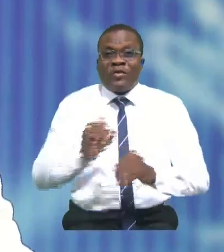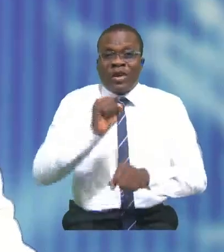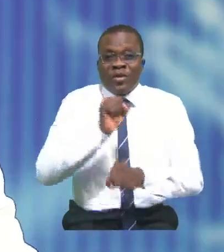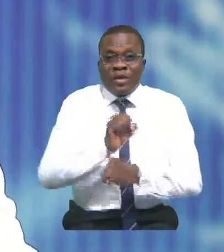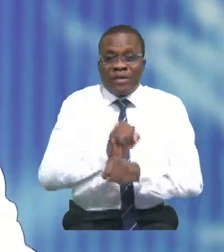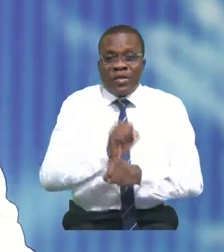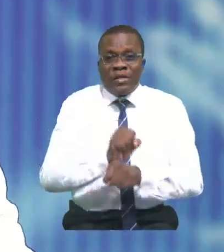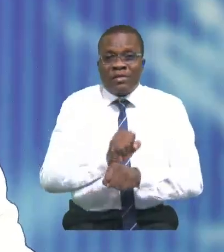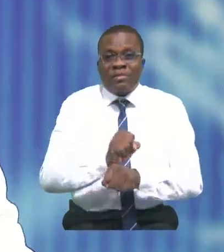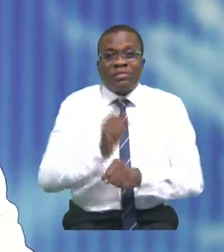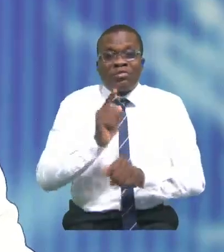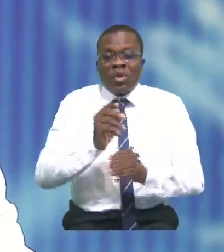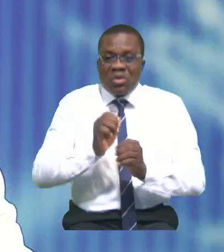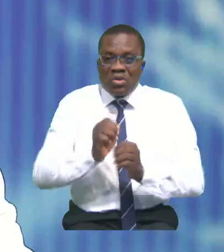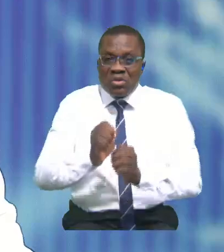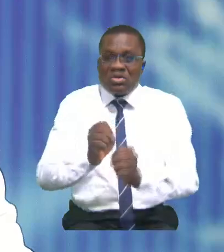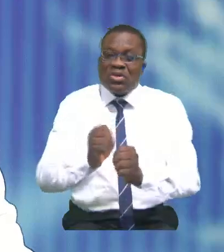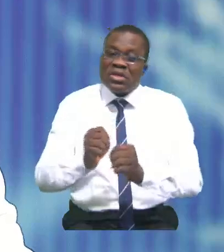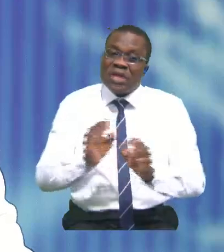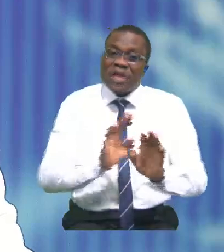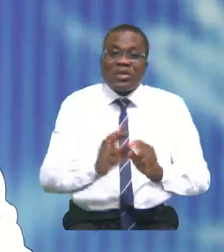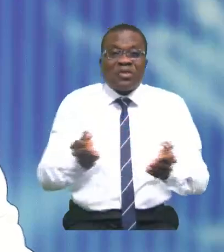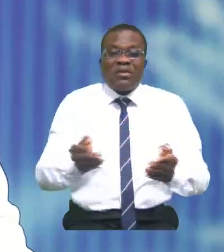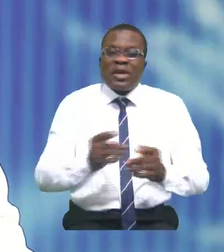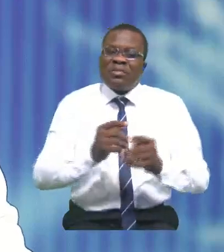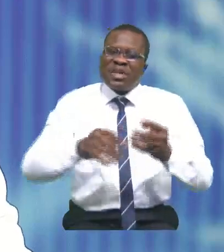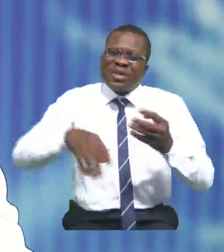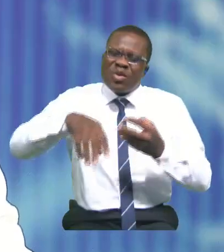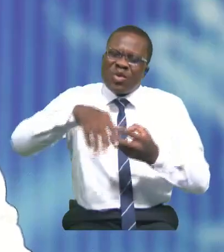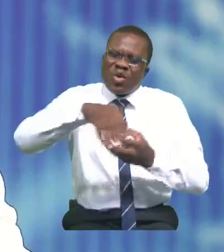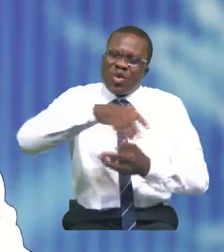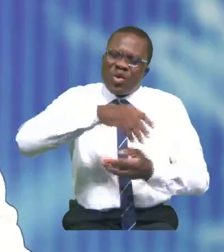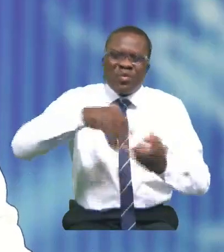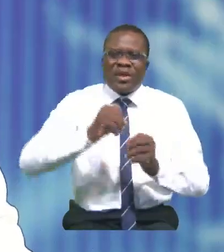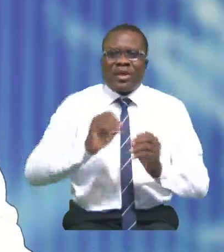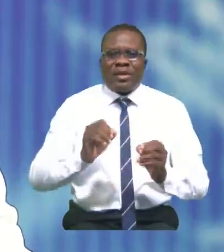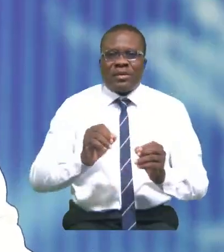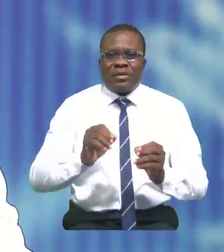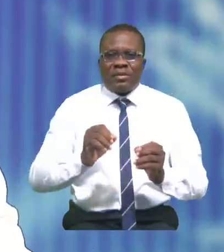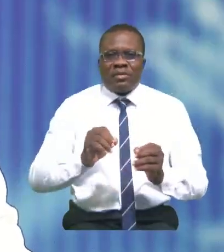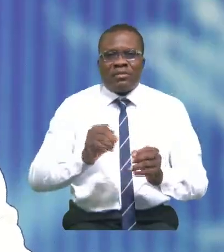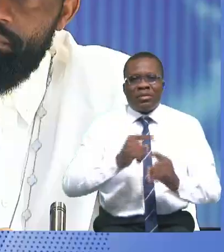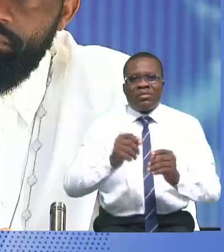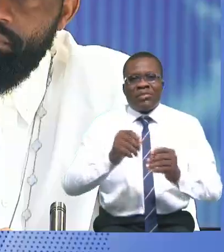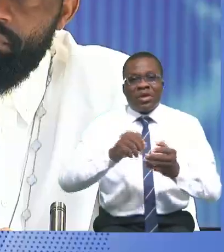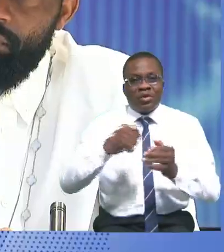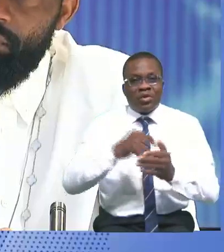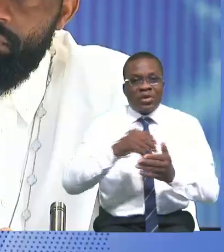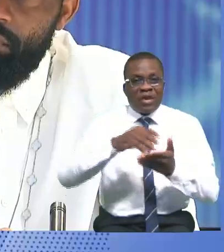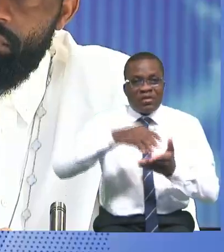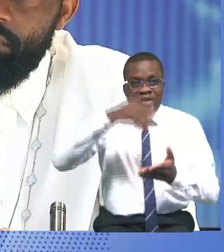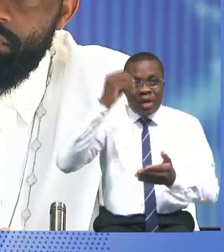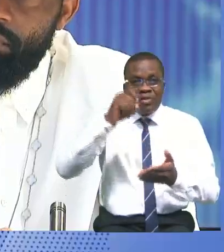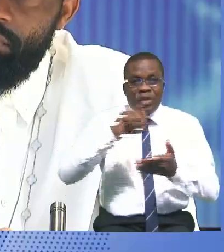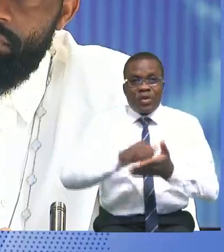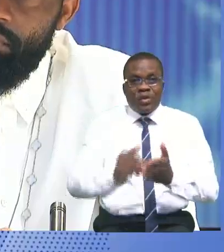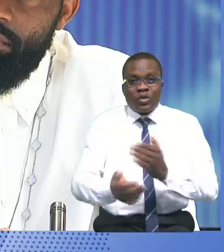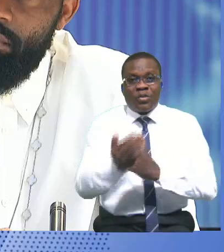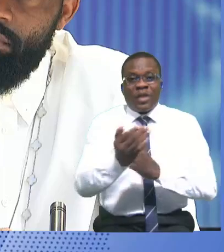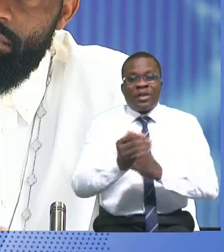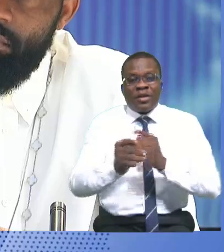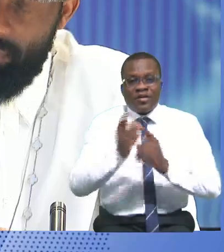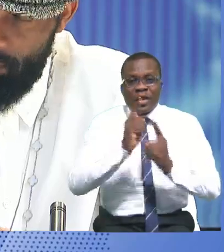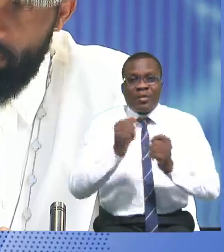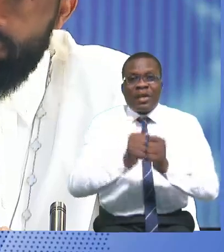voilà on essaie de relativiser mais c'est très très compliqué c'est très compliqué nous avons appris que ce matin vous avez échangé avec des